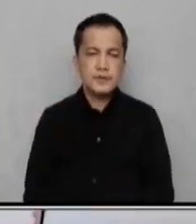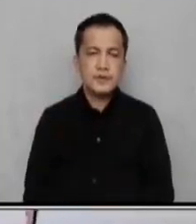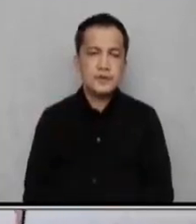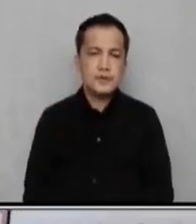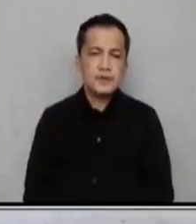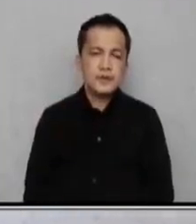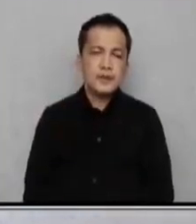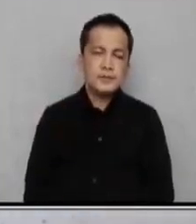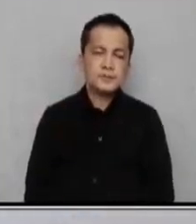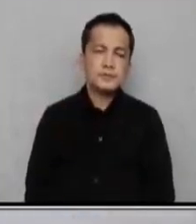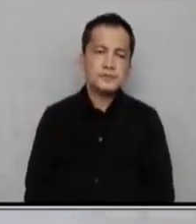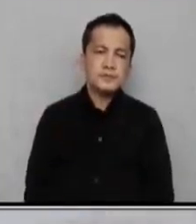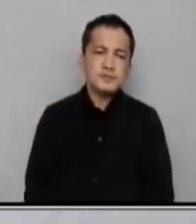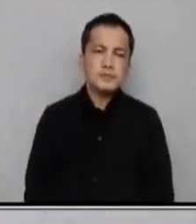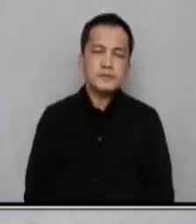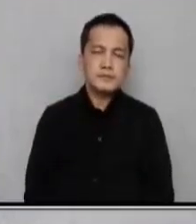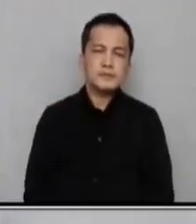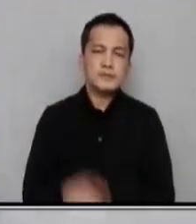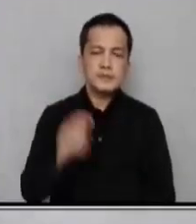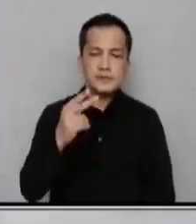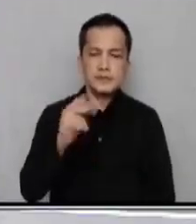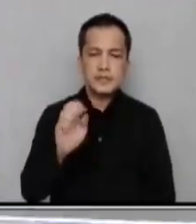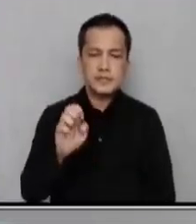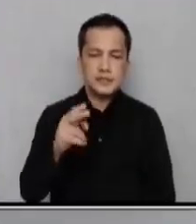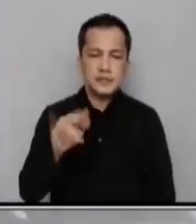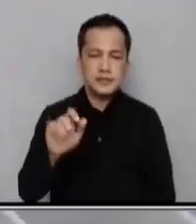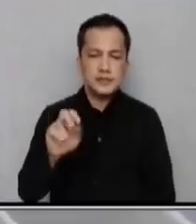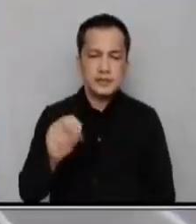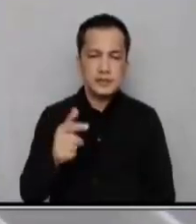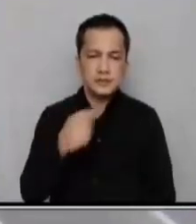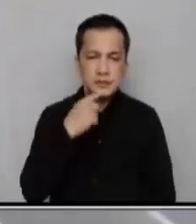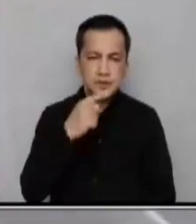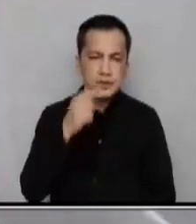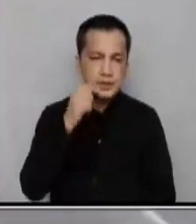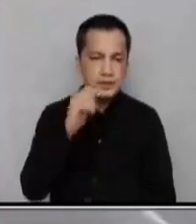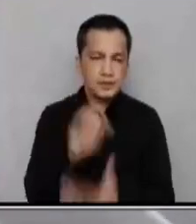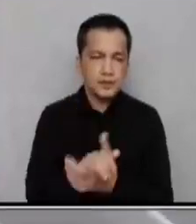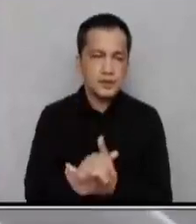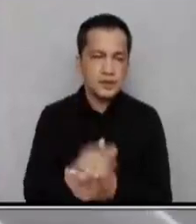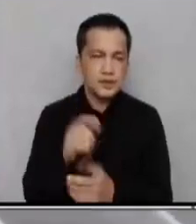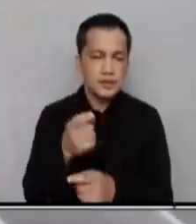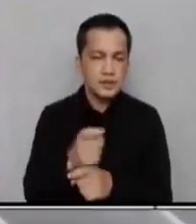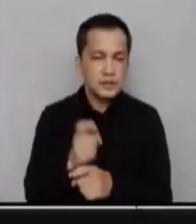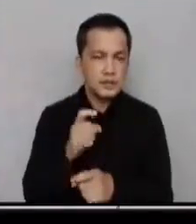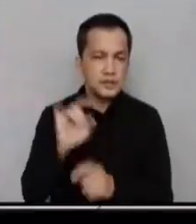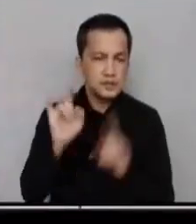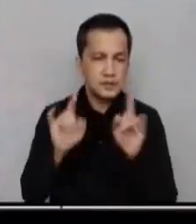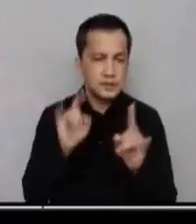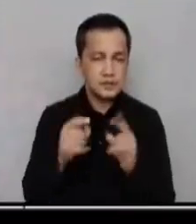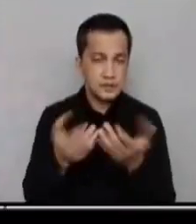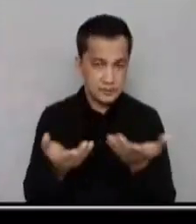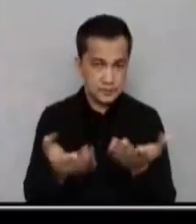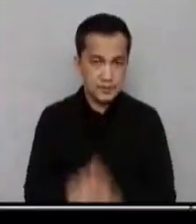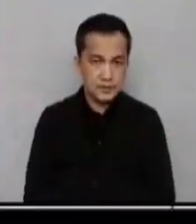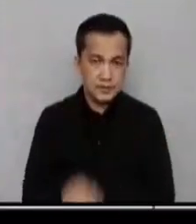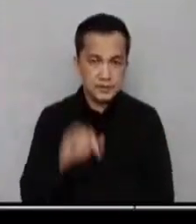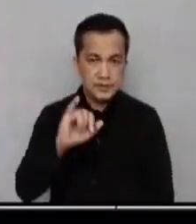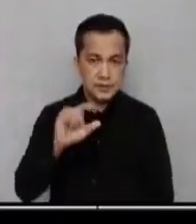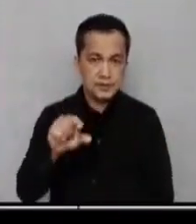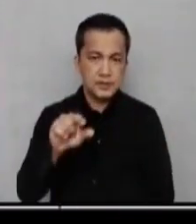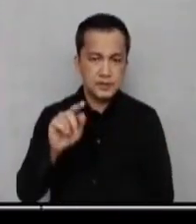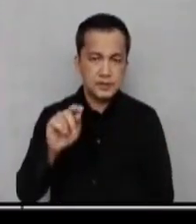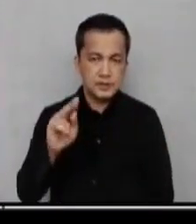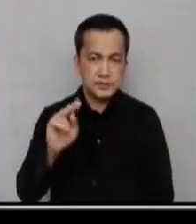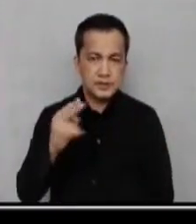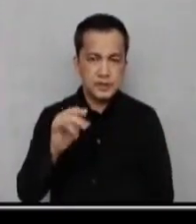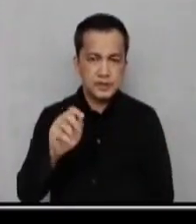Taehyang ng Bigbang, hinarana ng asawa sa teaser na kanyang documentary film. Sa IG post ni Taehyang ng K-pop boyband